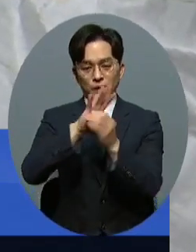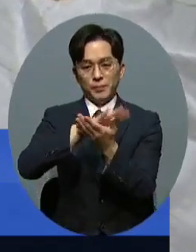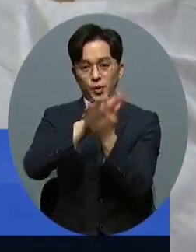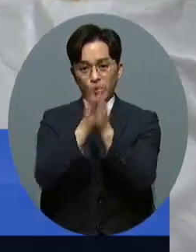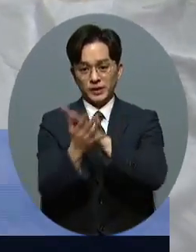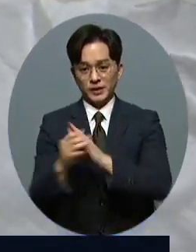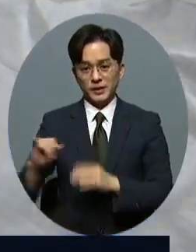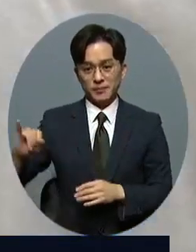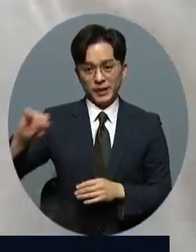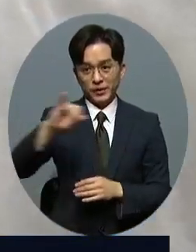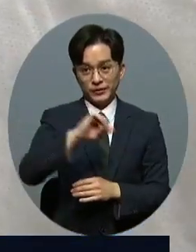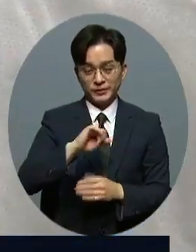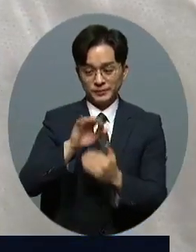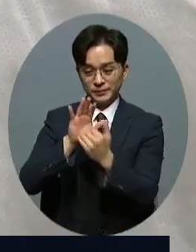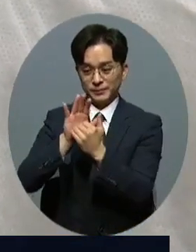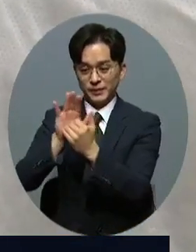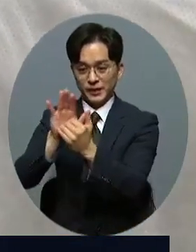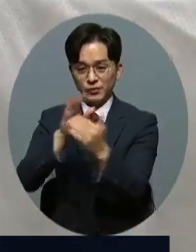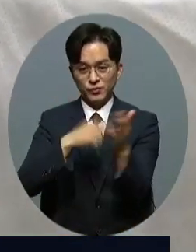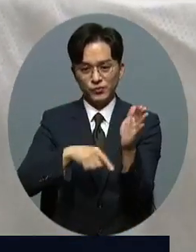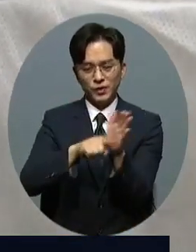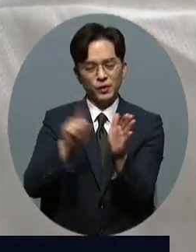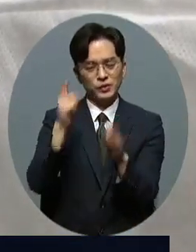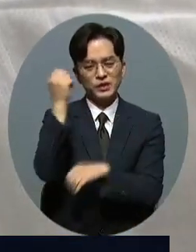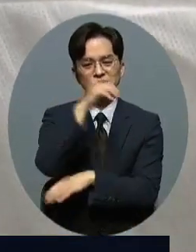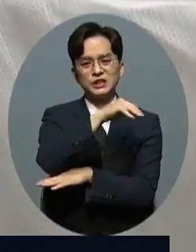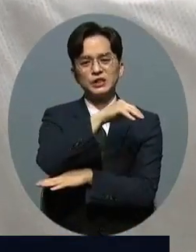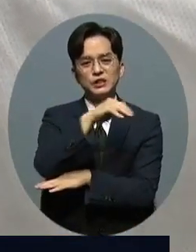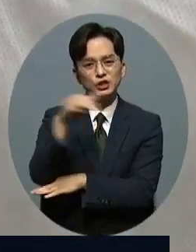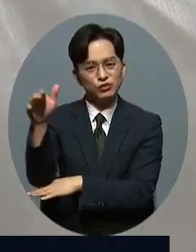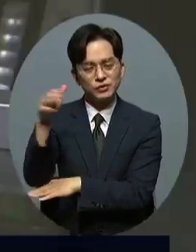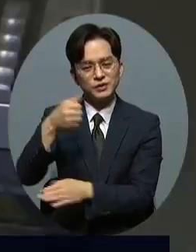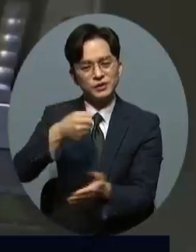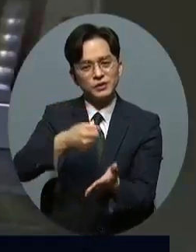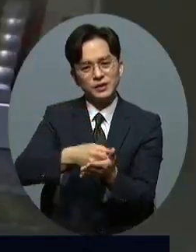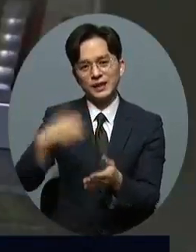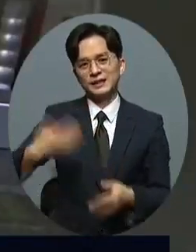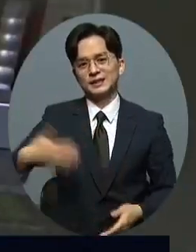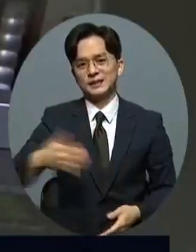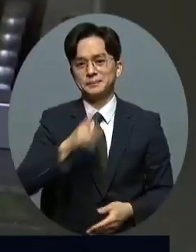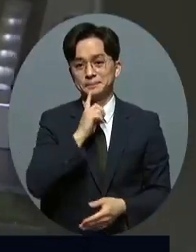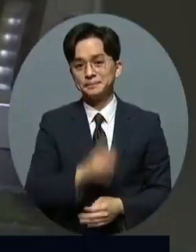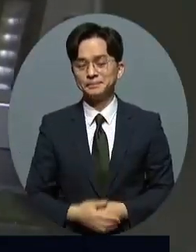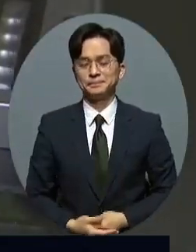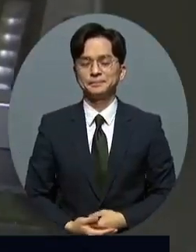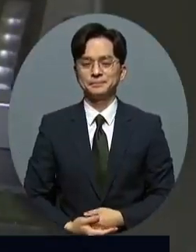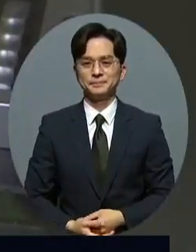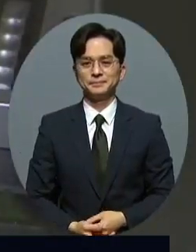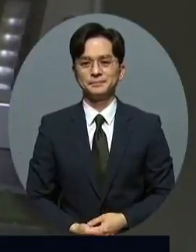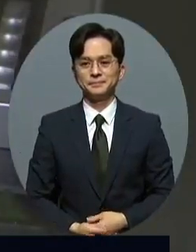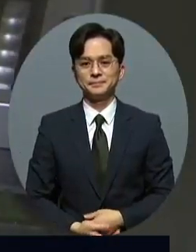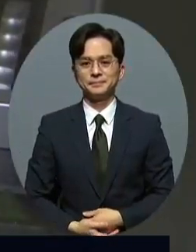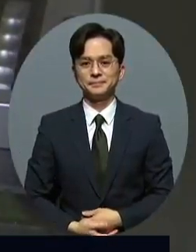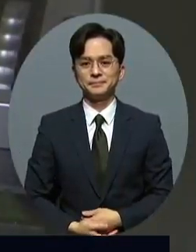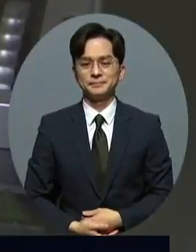저항력을 갖추는지 기준이 정해지지는 않았다고 설명했습니다. TV조선 이상배입니다.